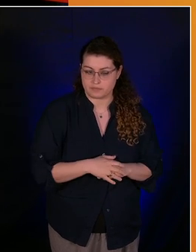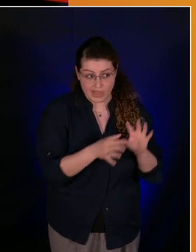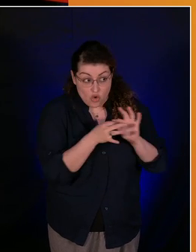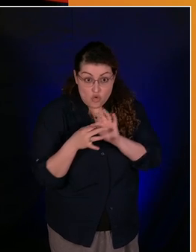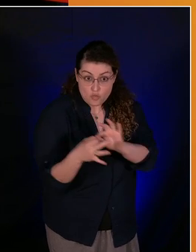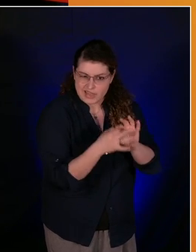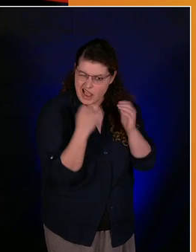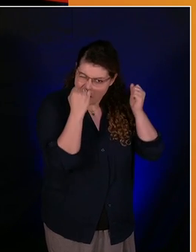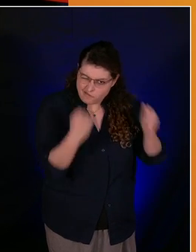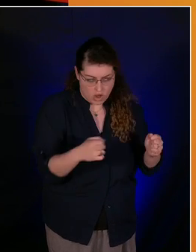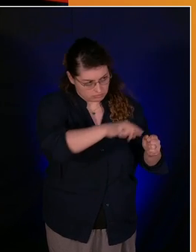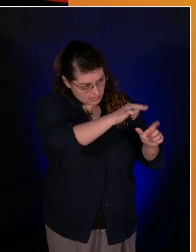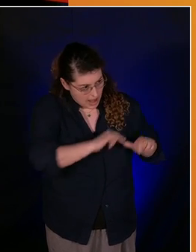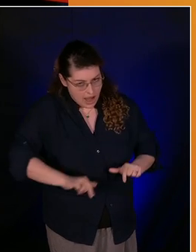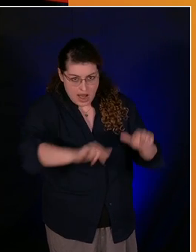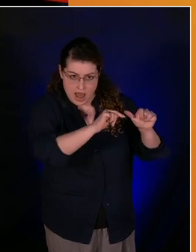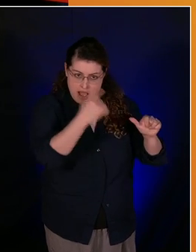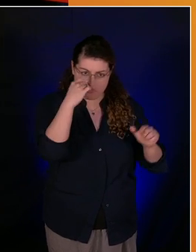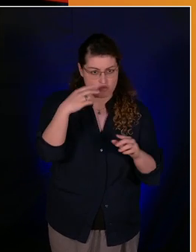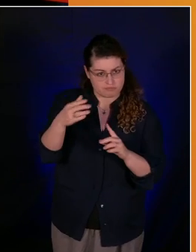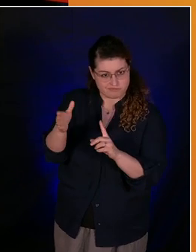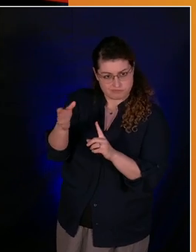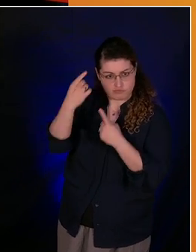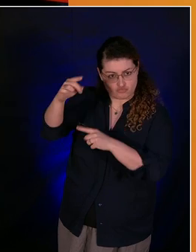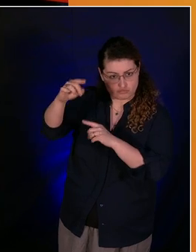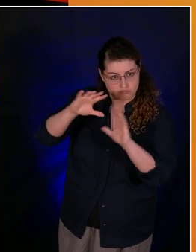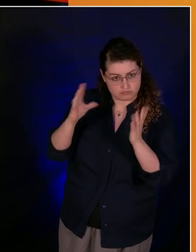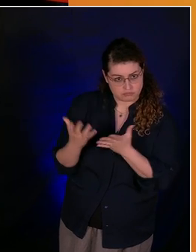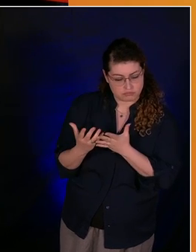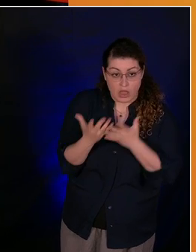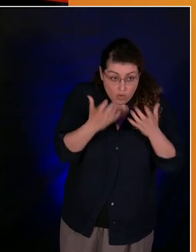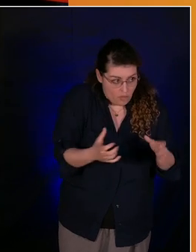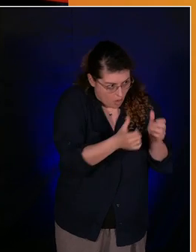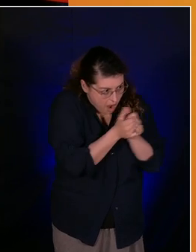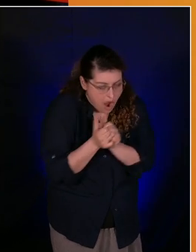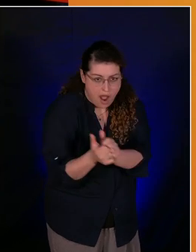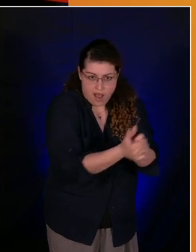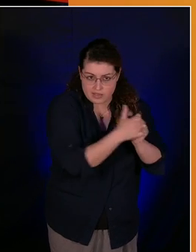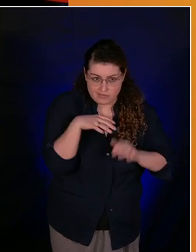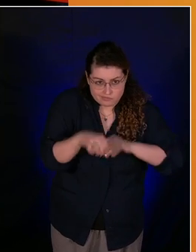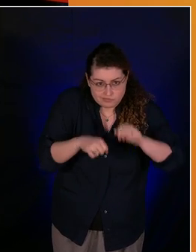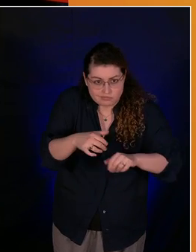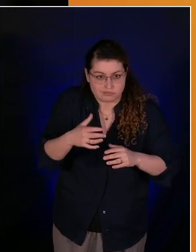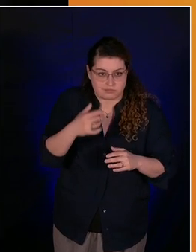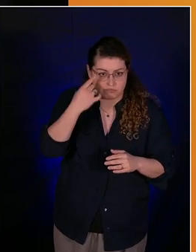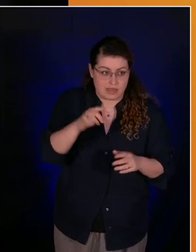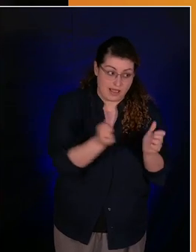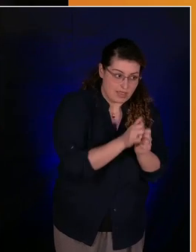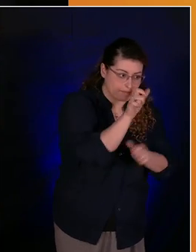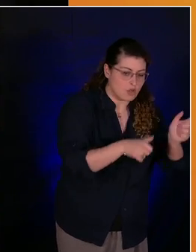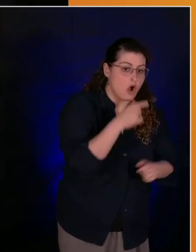notre CGT dans ce combat notre volonté d'agir ensemble pour et avec les travailleurs et